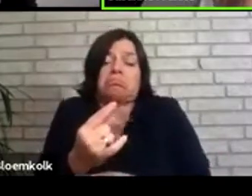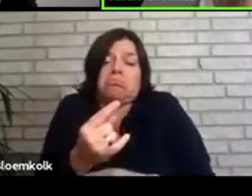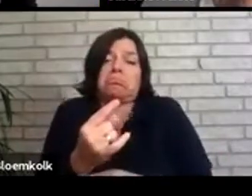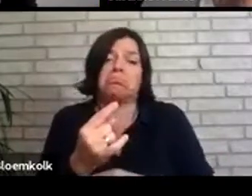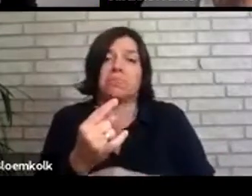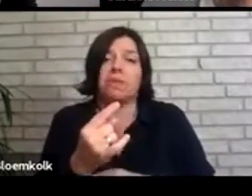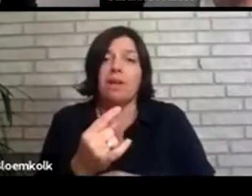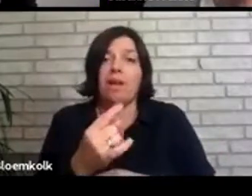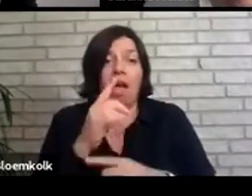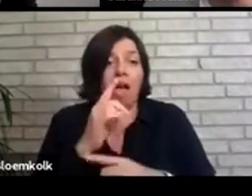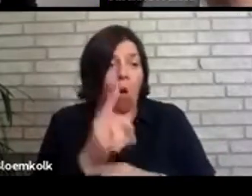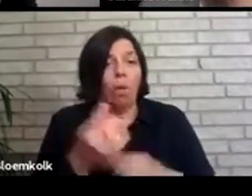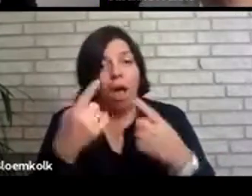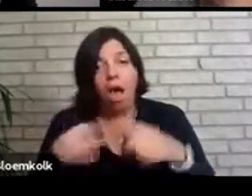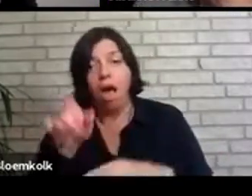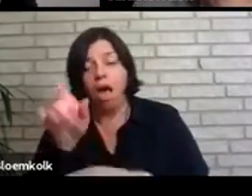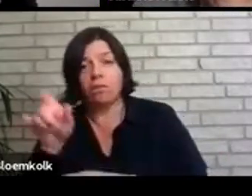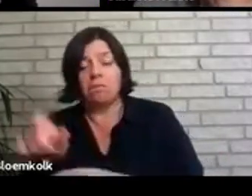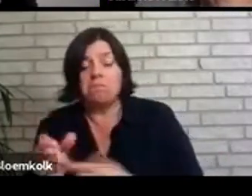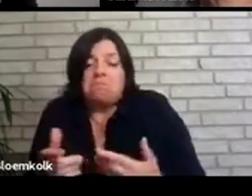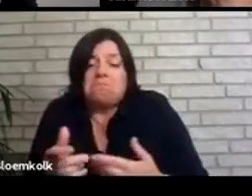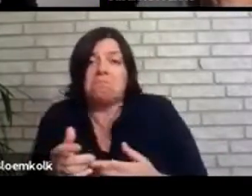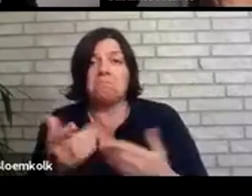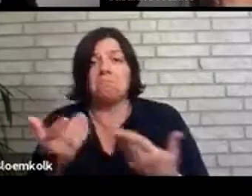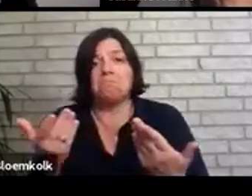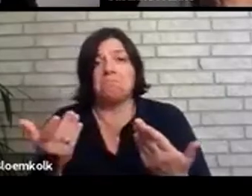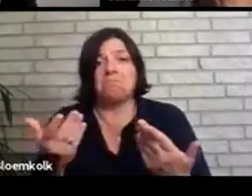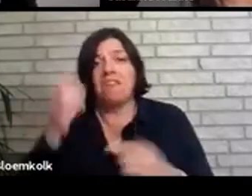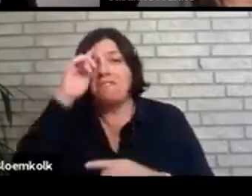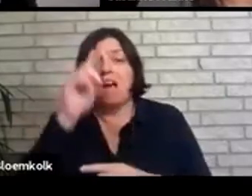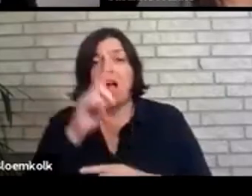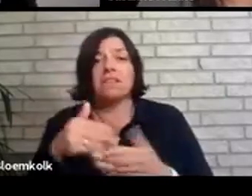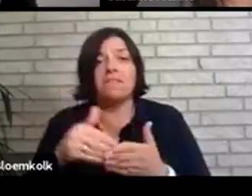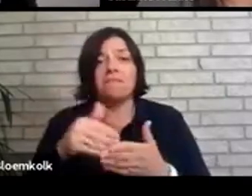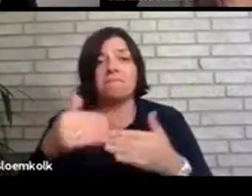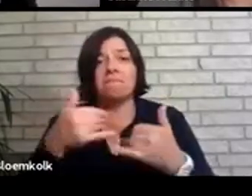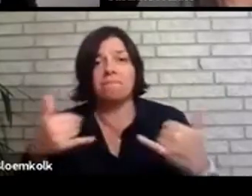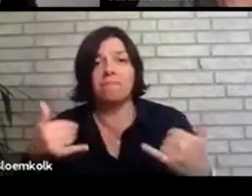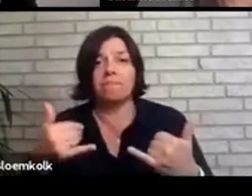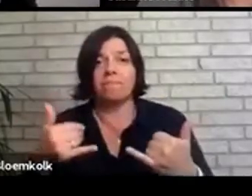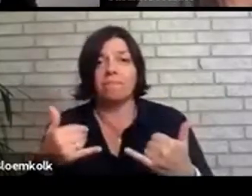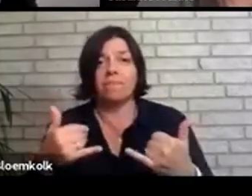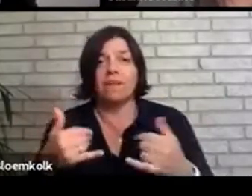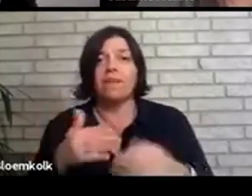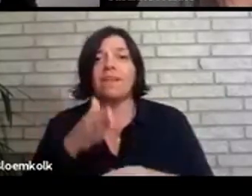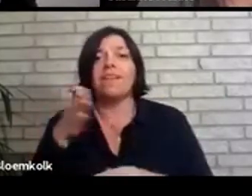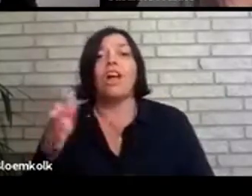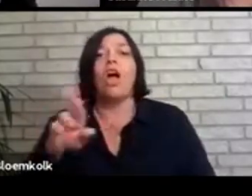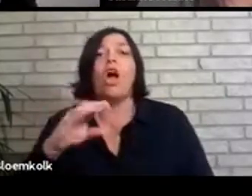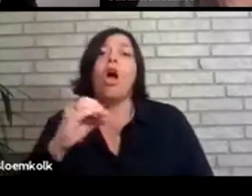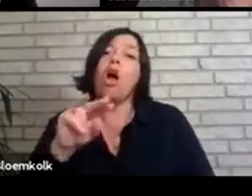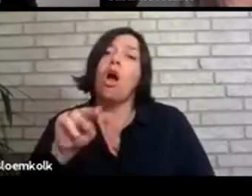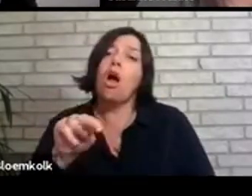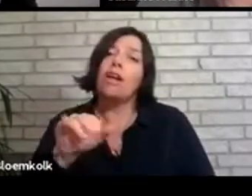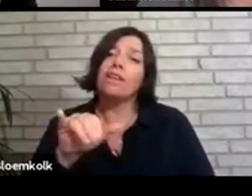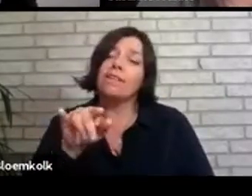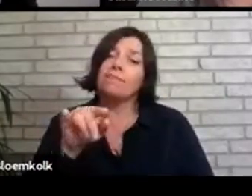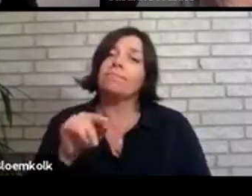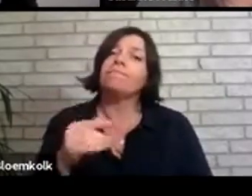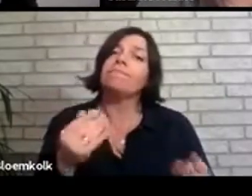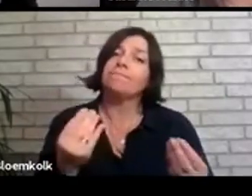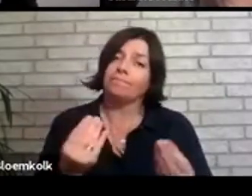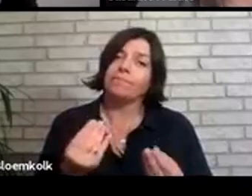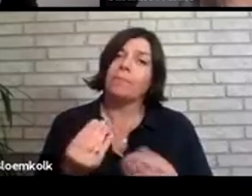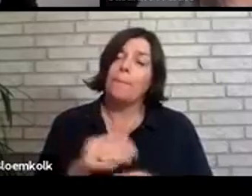Also ich nehme daraus mit, ich bin selbst auch Fußballfan, aber als solcher nicht organisiert, dass wir offenkundig